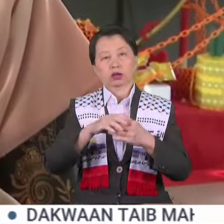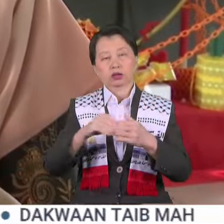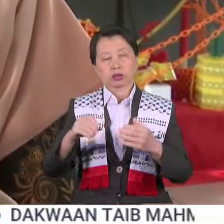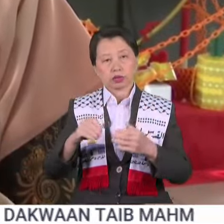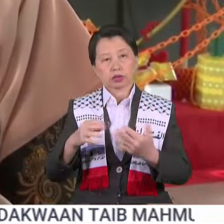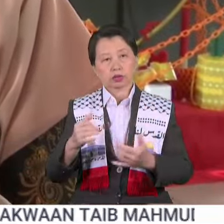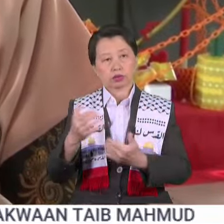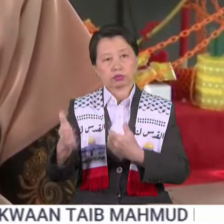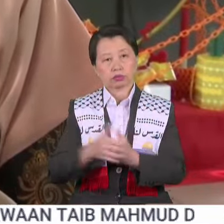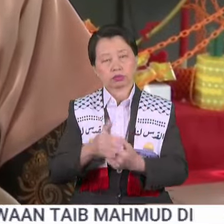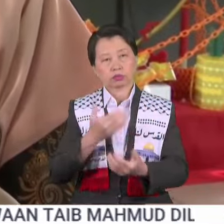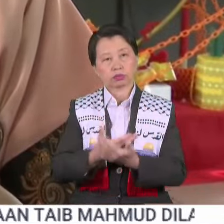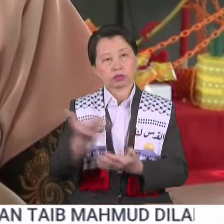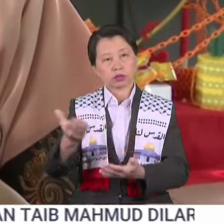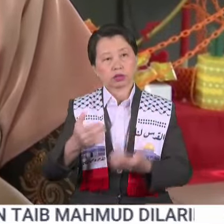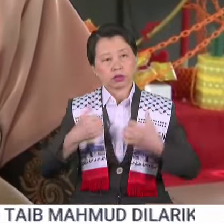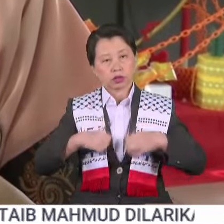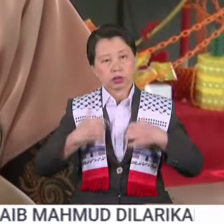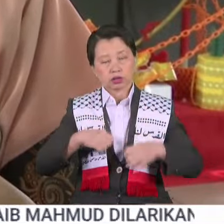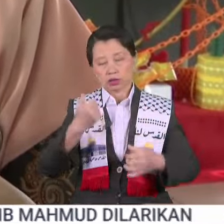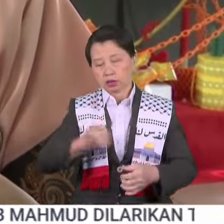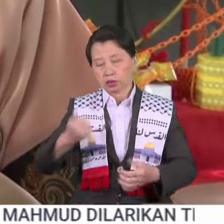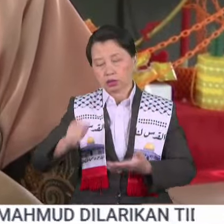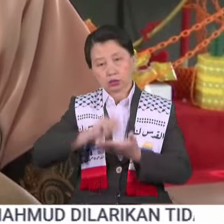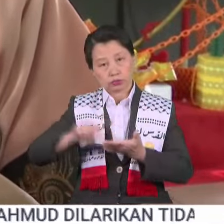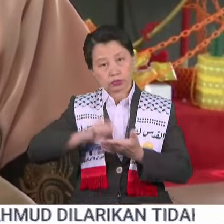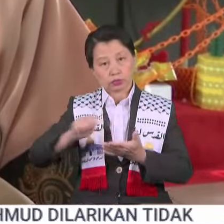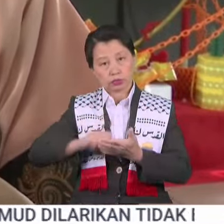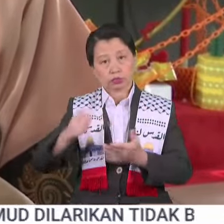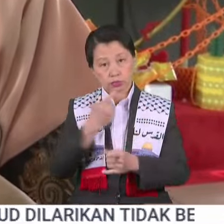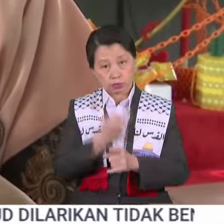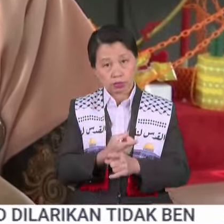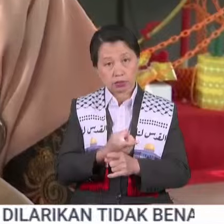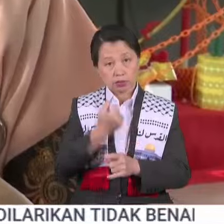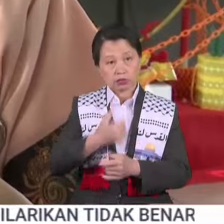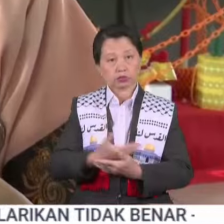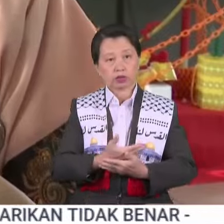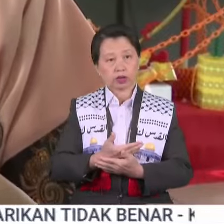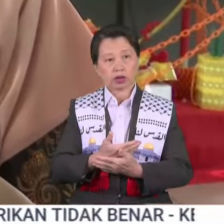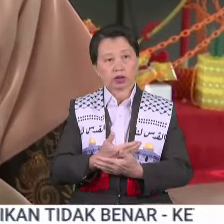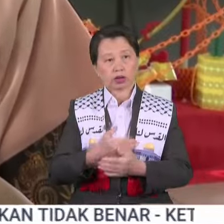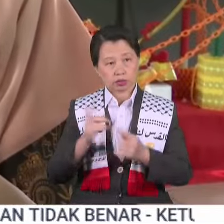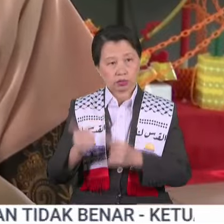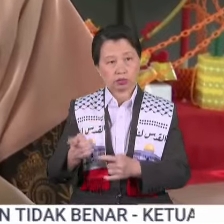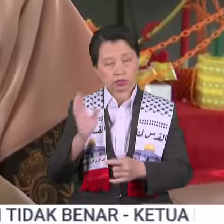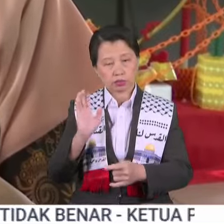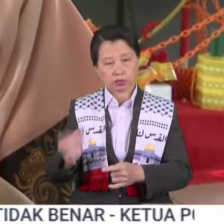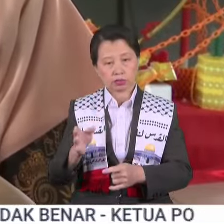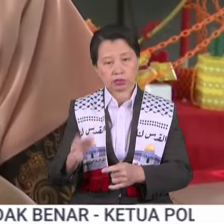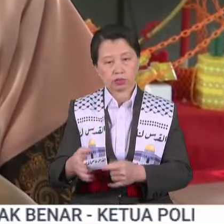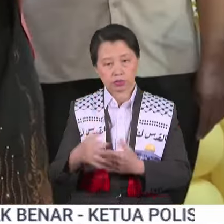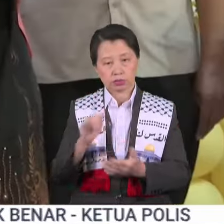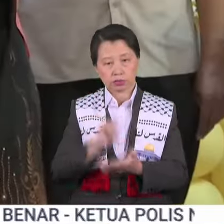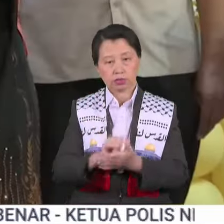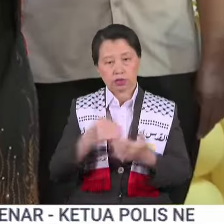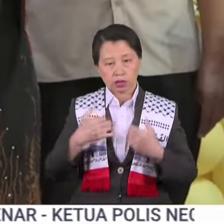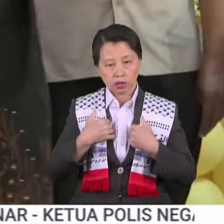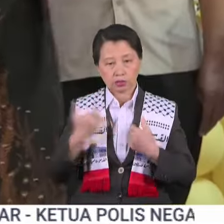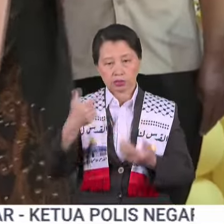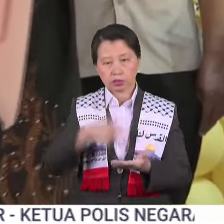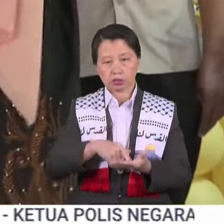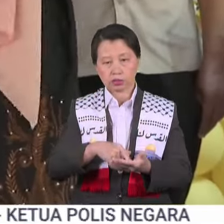sekolah, pakaian, alat tulis anak-anak kan. Sebab anak dua orang tahun satu akan ni, lepas tu ada lagi